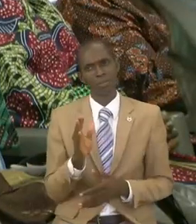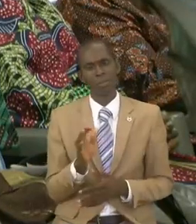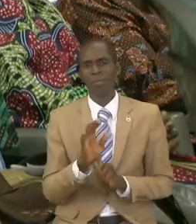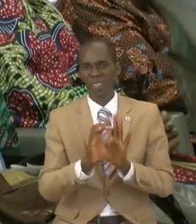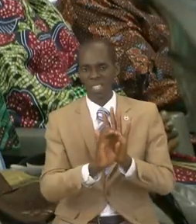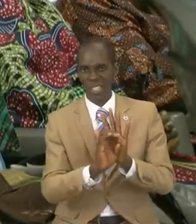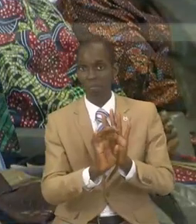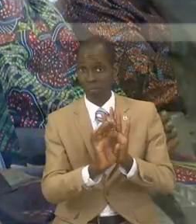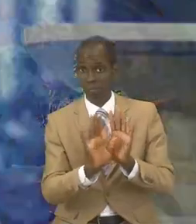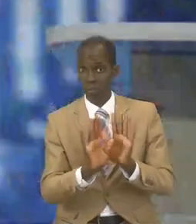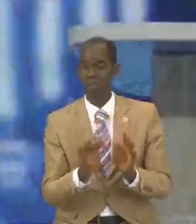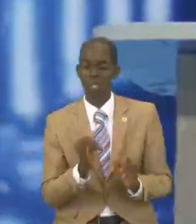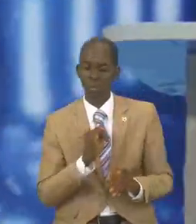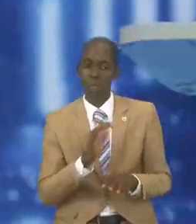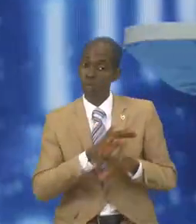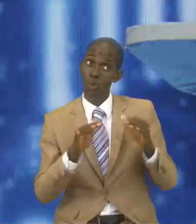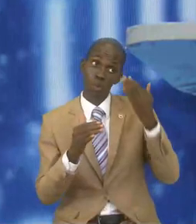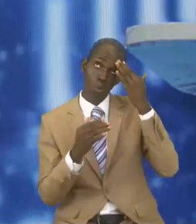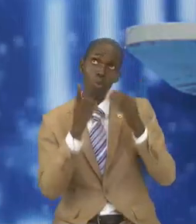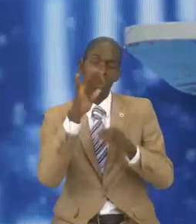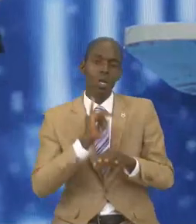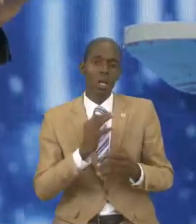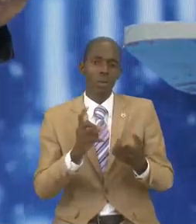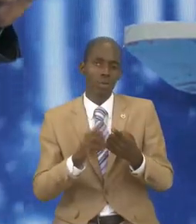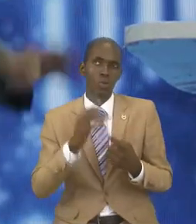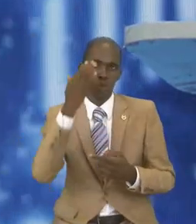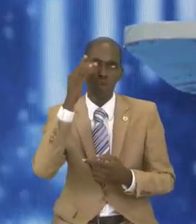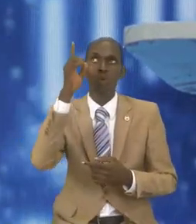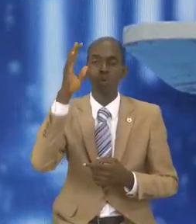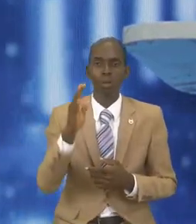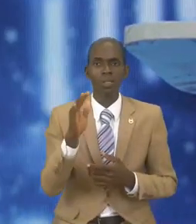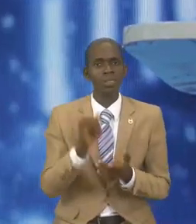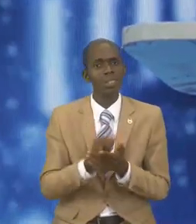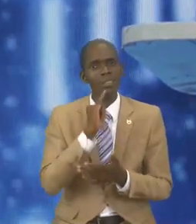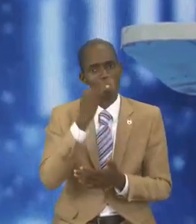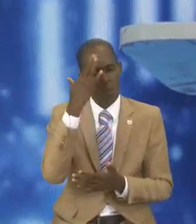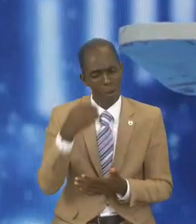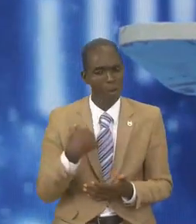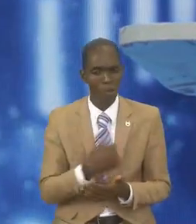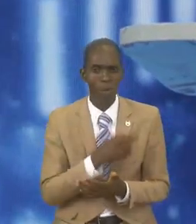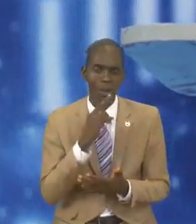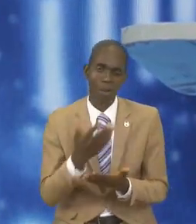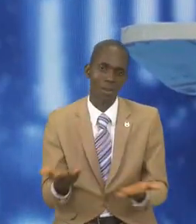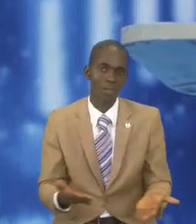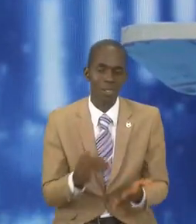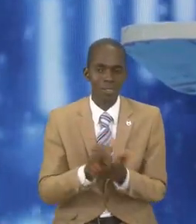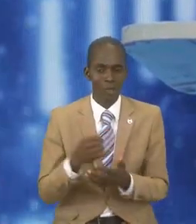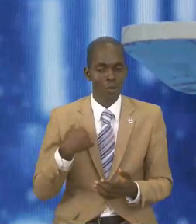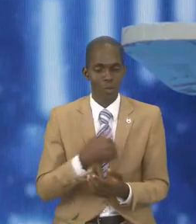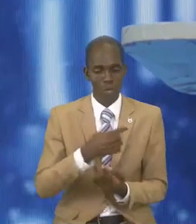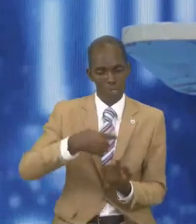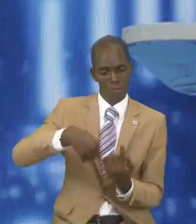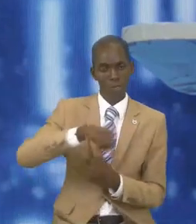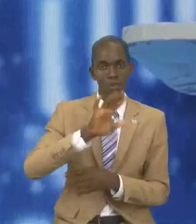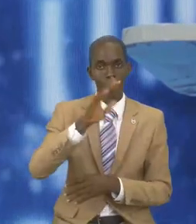Pasteur, et si je ne connais pas Dieu, je veux le connaître. C'est exactement pourquoi nous sommes là. Pour que nous puissions tourner